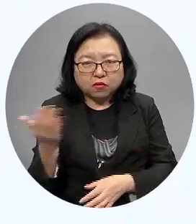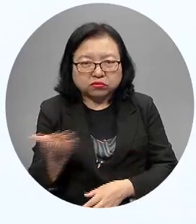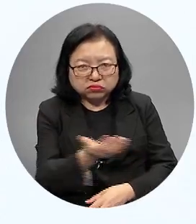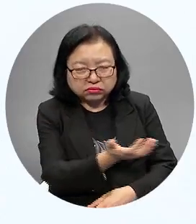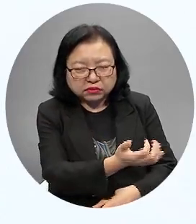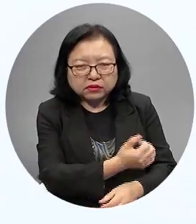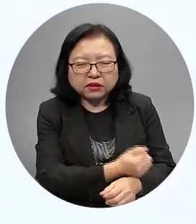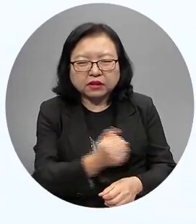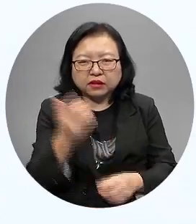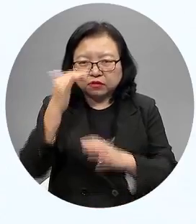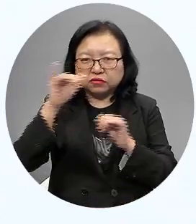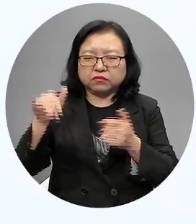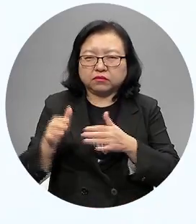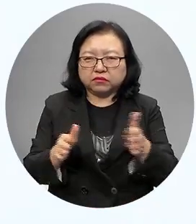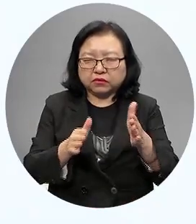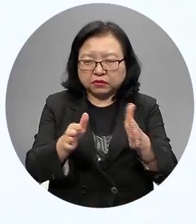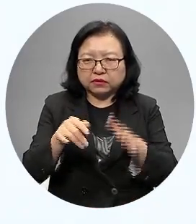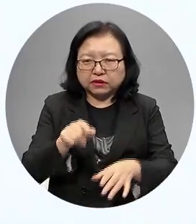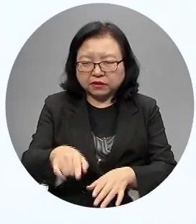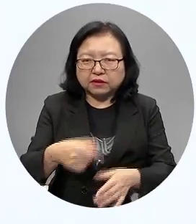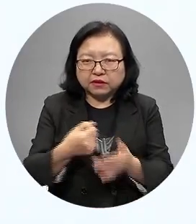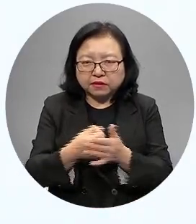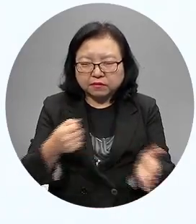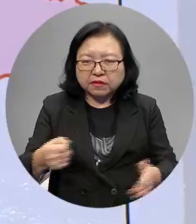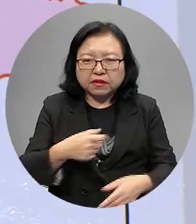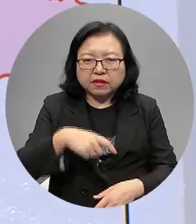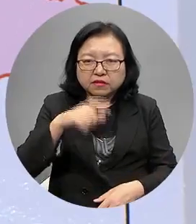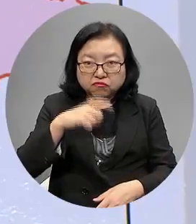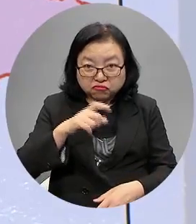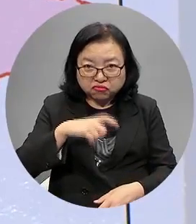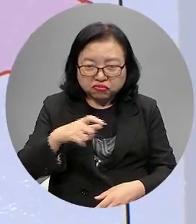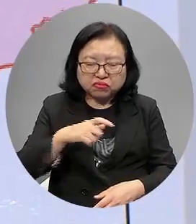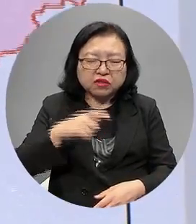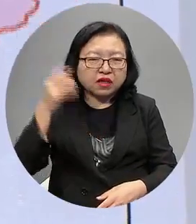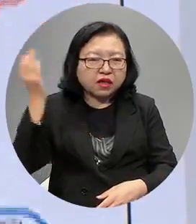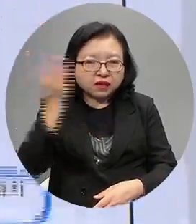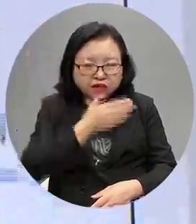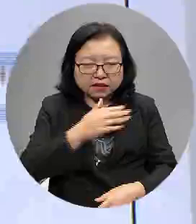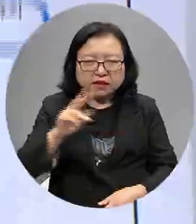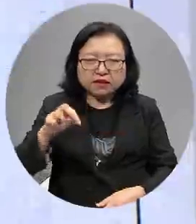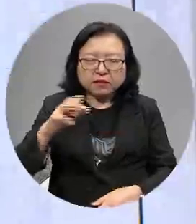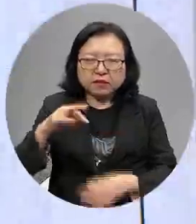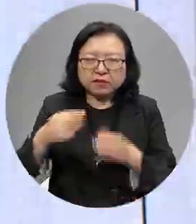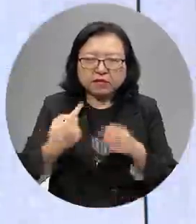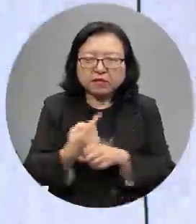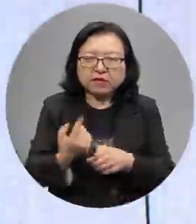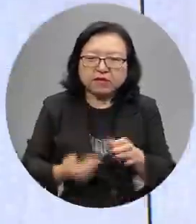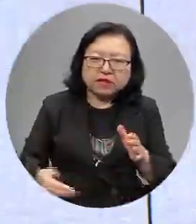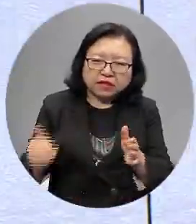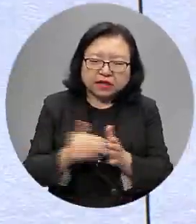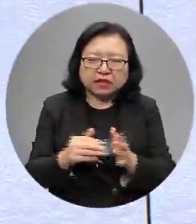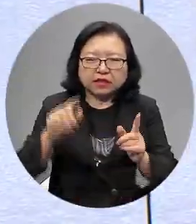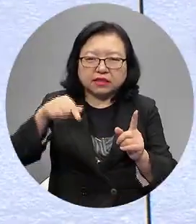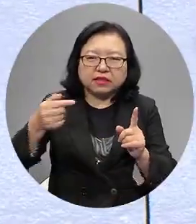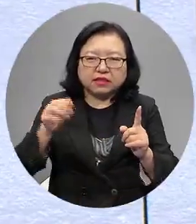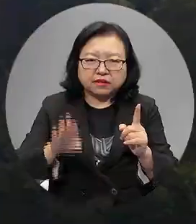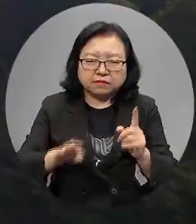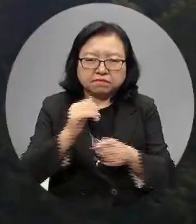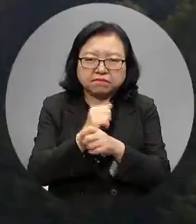미호강을 비롯한 충북의 대표 하천 수질을 오는 2032년까지 평균 1등급으로 바꾸겠다고